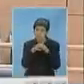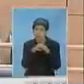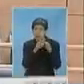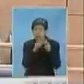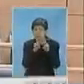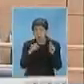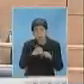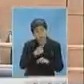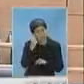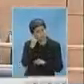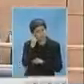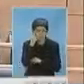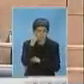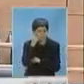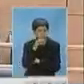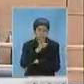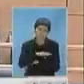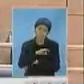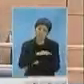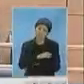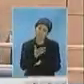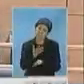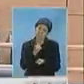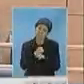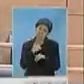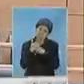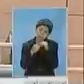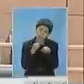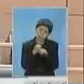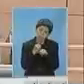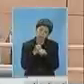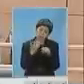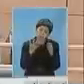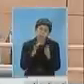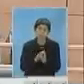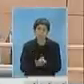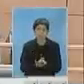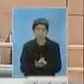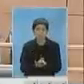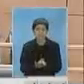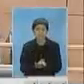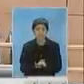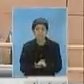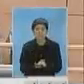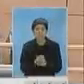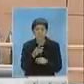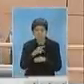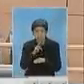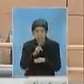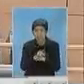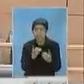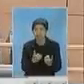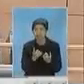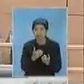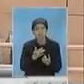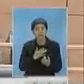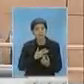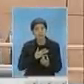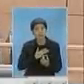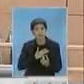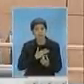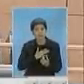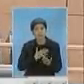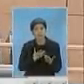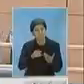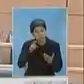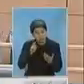เนี่ยผมไม่เห็นความหวังผมไม่เห็นความคืบหน้าท่านประธานที่เคารพครับแล้วเรื่องนี้เนี่ย